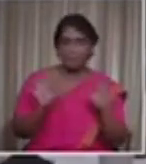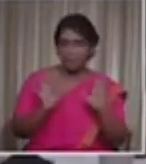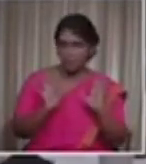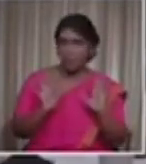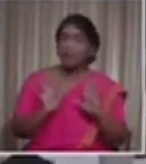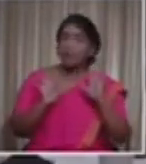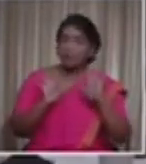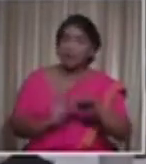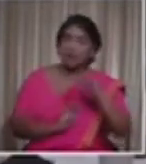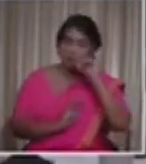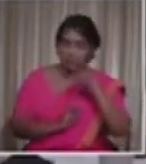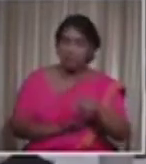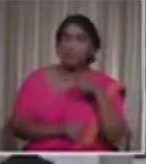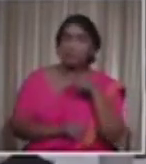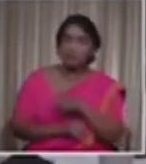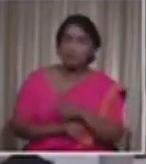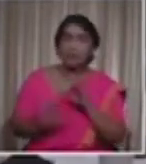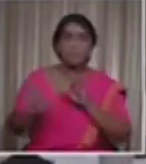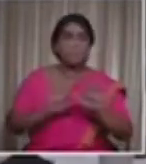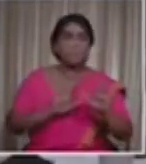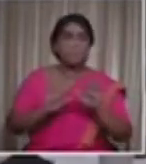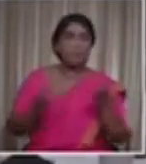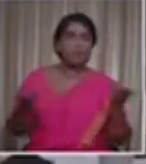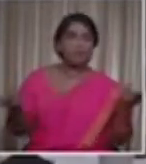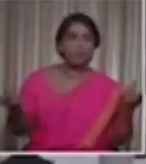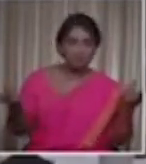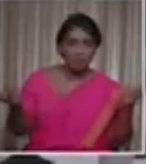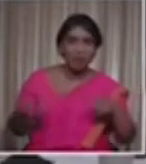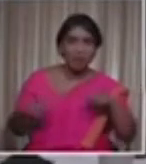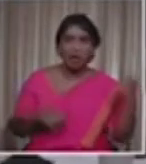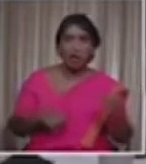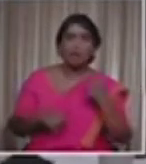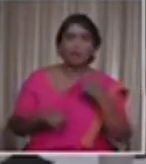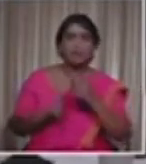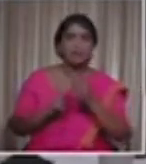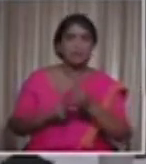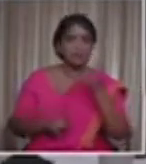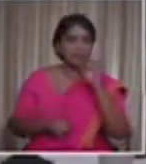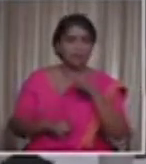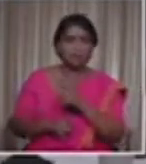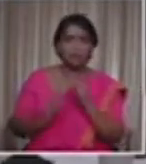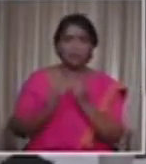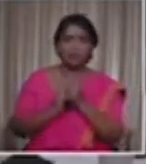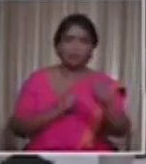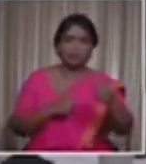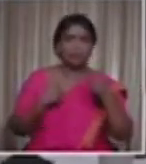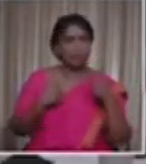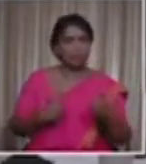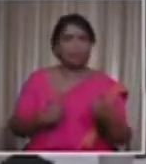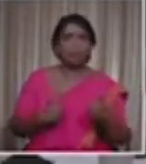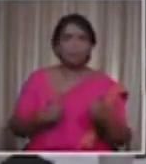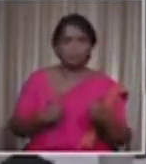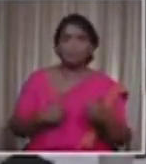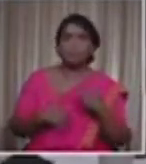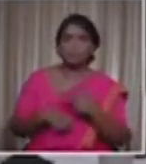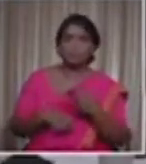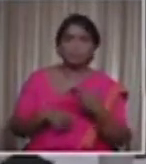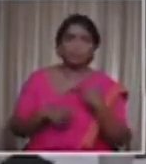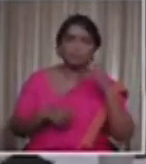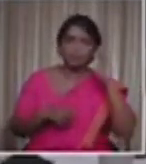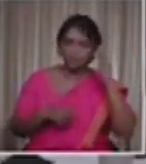ඇත්ත වශයෙන්ම එතුමාට මේක පාලනය කරන්න බෑ. දැන් අලුතෙන් ගෙනල්ලා තියෙන සභාපතිතුමා මේ වැඩ කටයුතු කරගෙන යනවා. ඒකයි ඉතින් විශේෂයෙන්